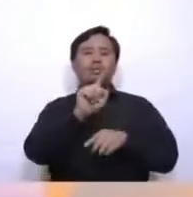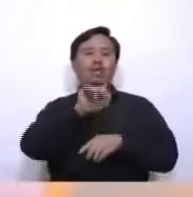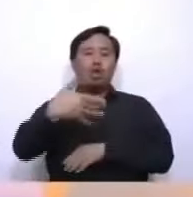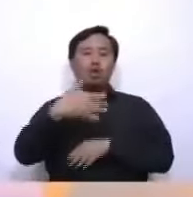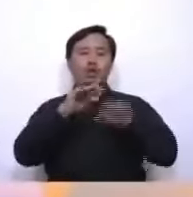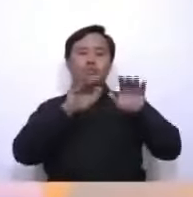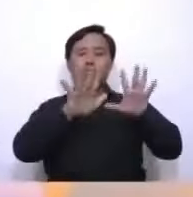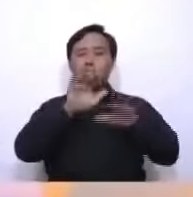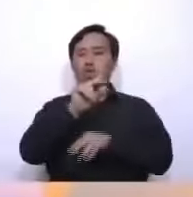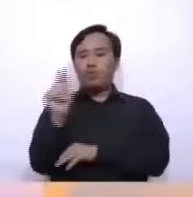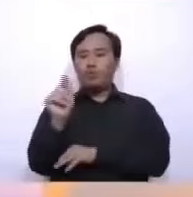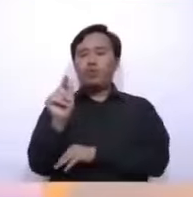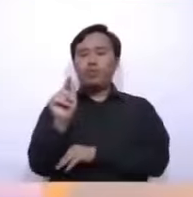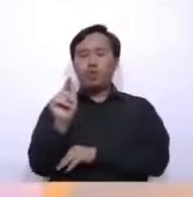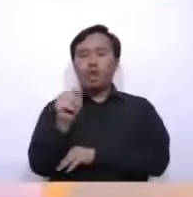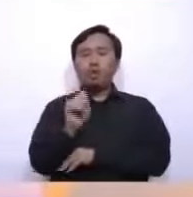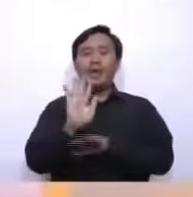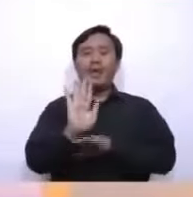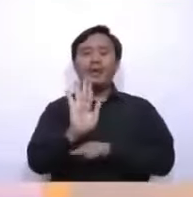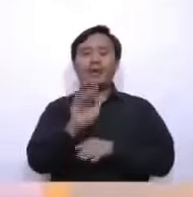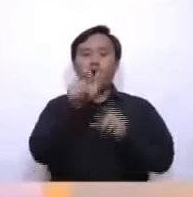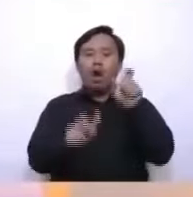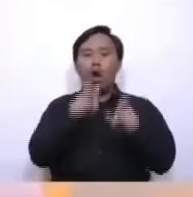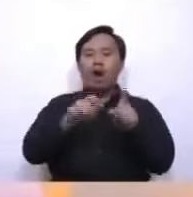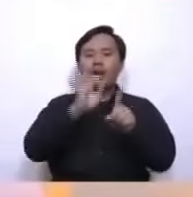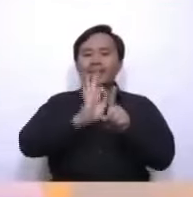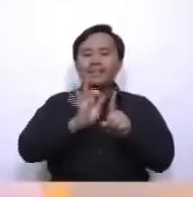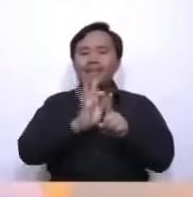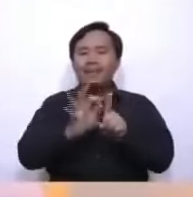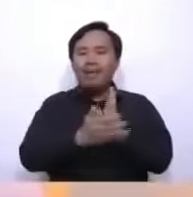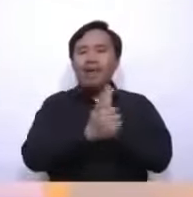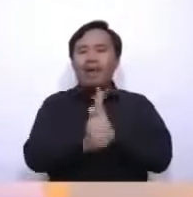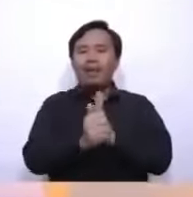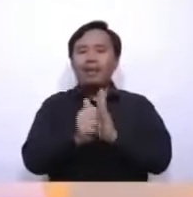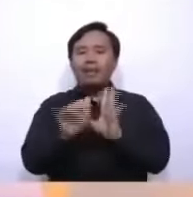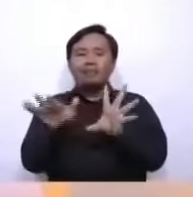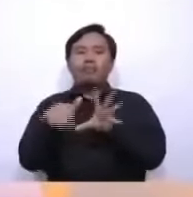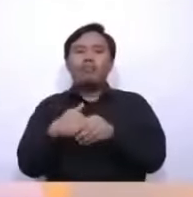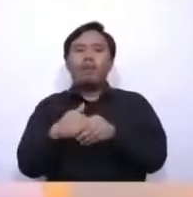tahun. Sehingga talent digital nanti bersatu dengan program